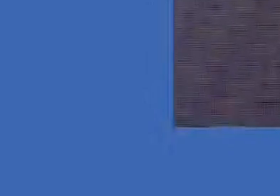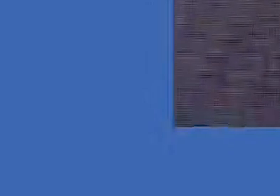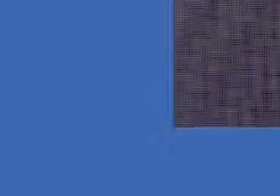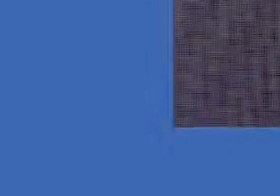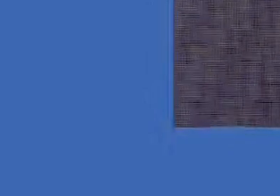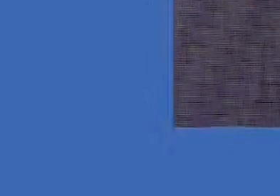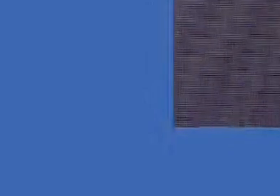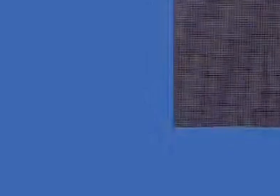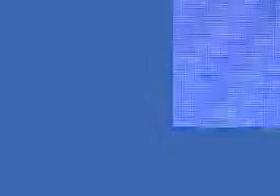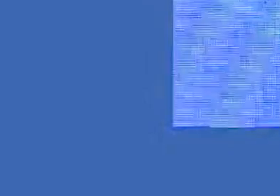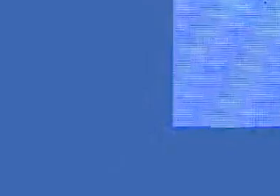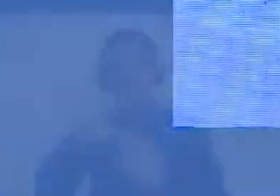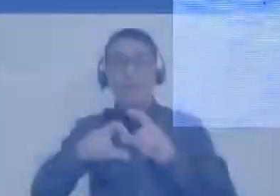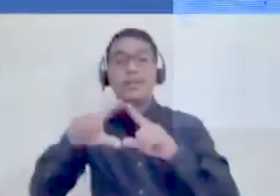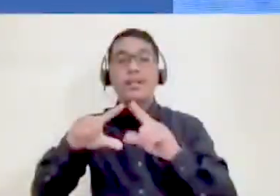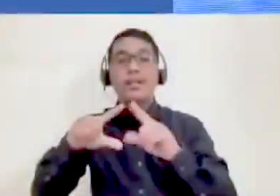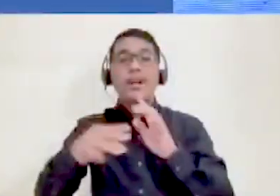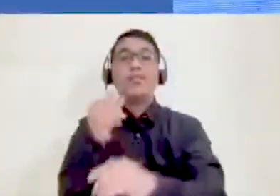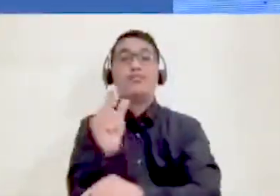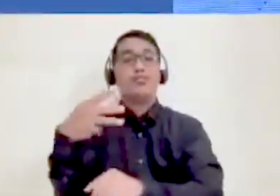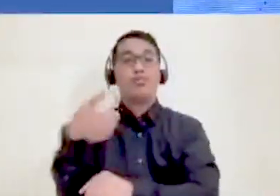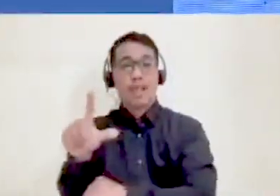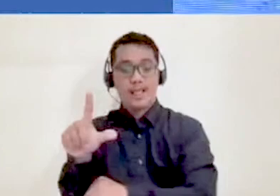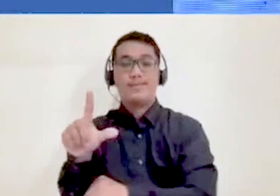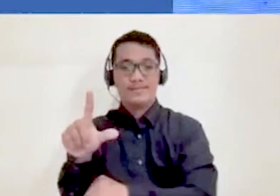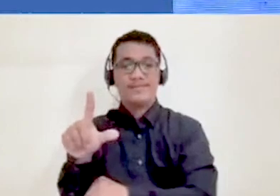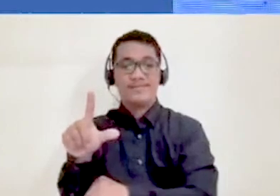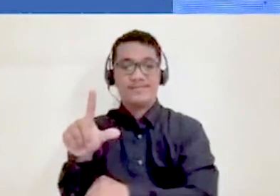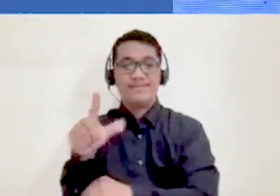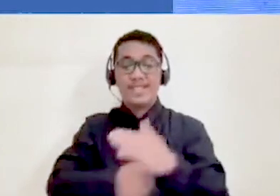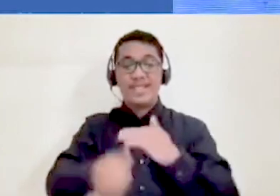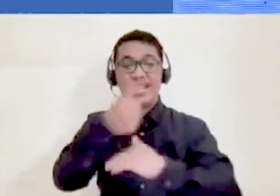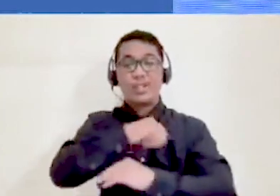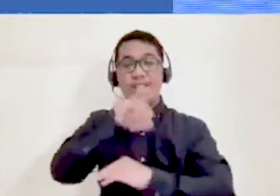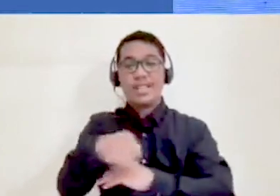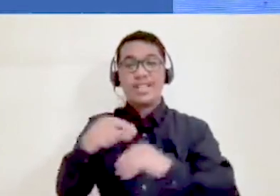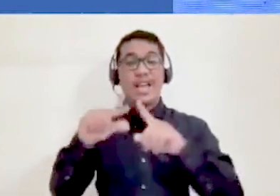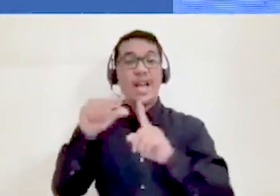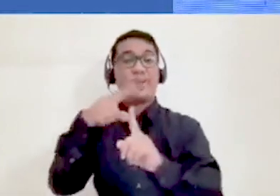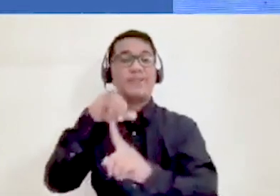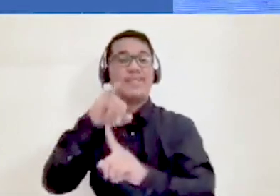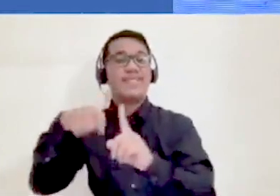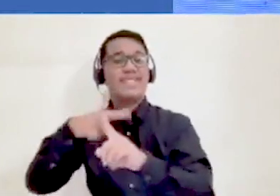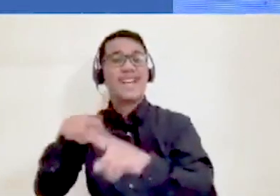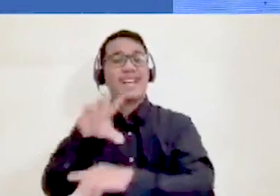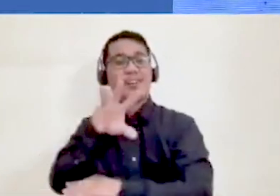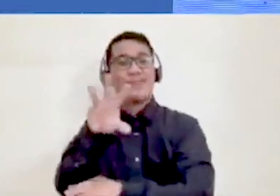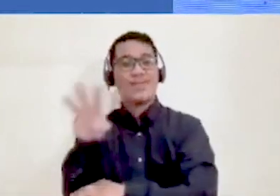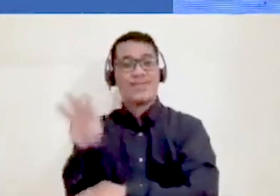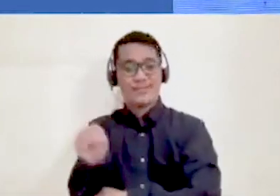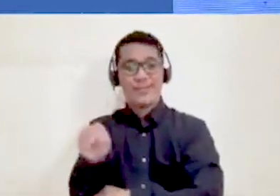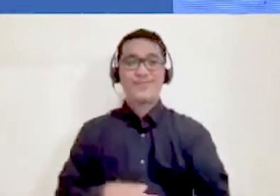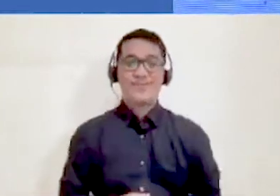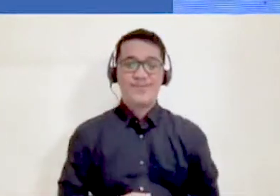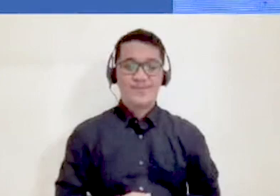semuel abrijani pangerapan Direktur Jenderal etika kominfo Hai kemudian Pak